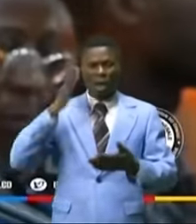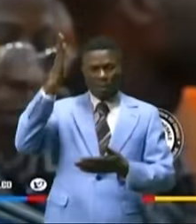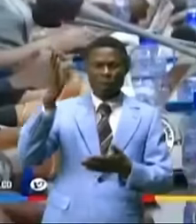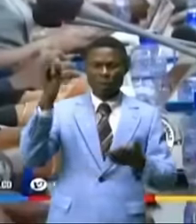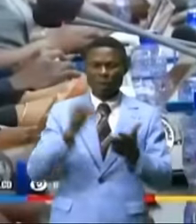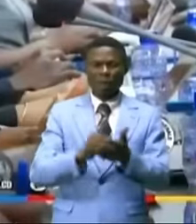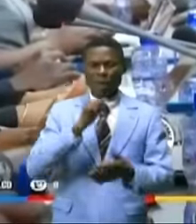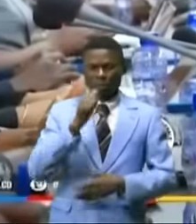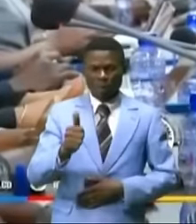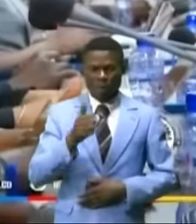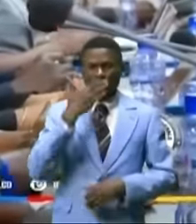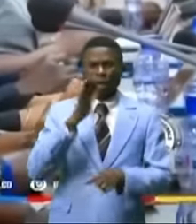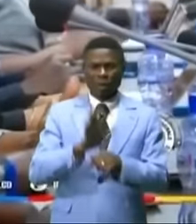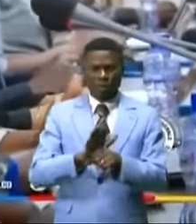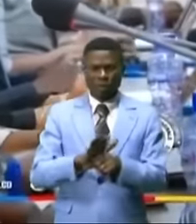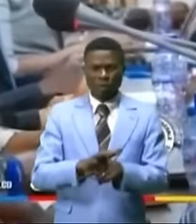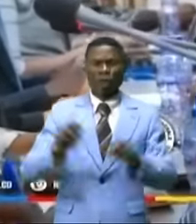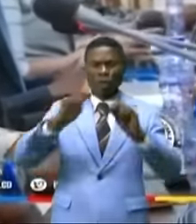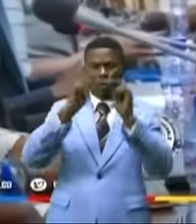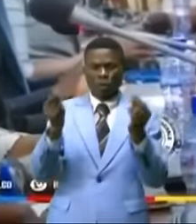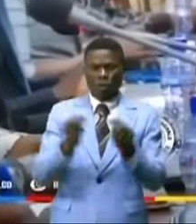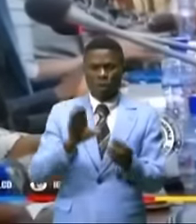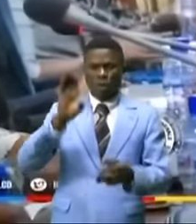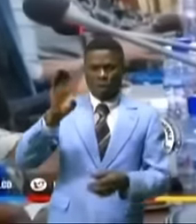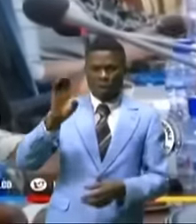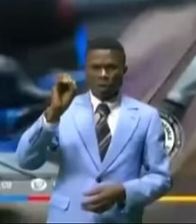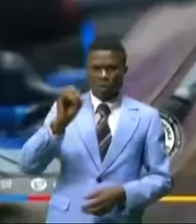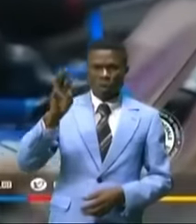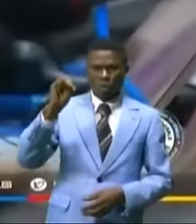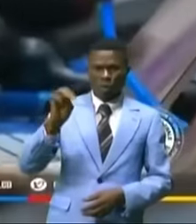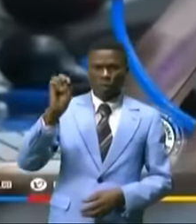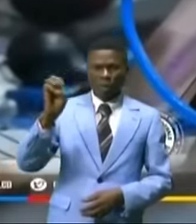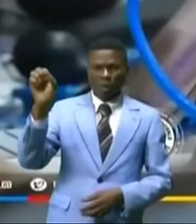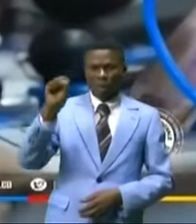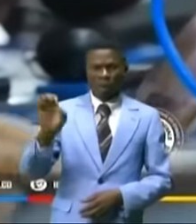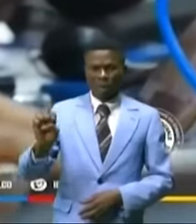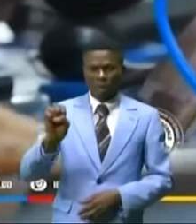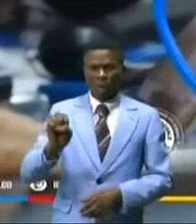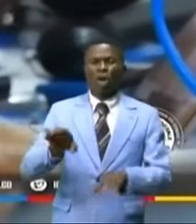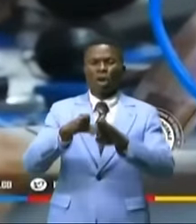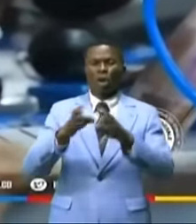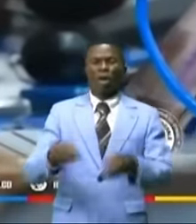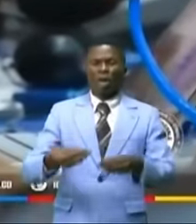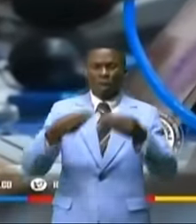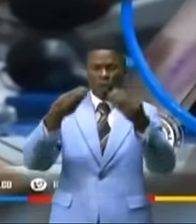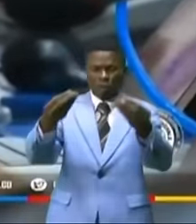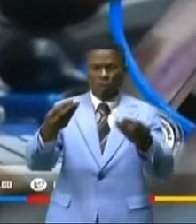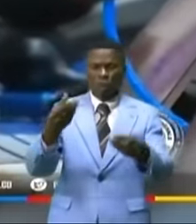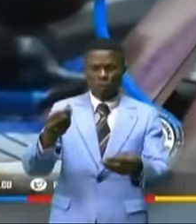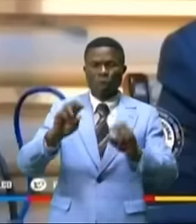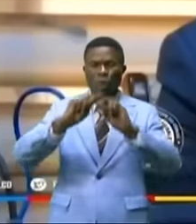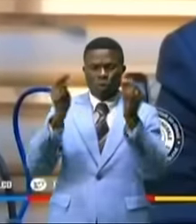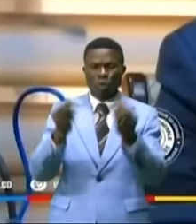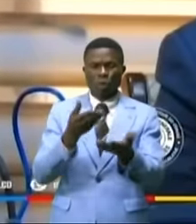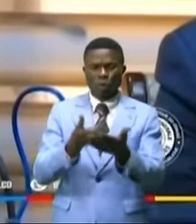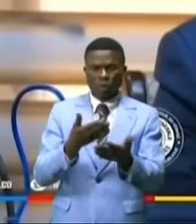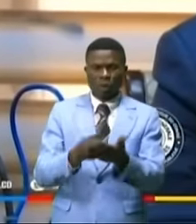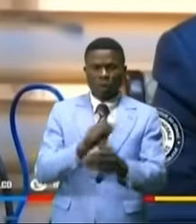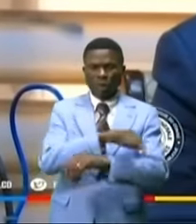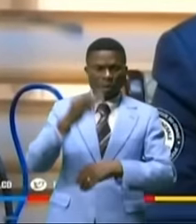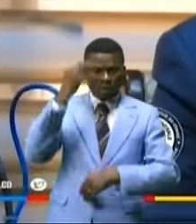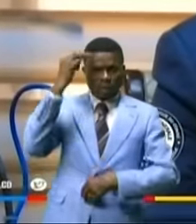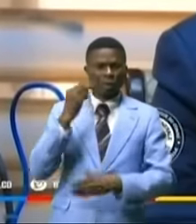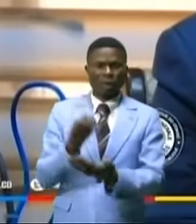plus. Rassurée, la délégation de Comessa a promis le déblocage des fonds au profit de cette structure du ministère